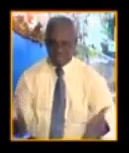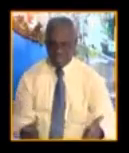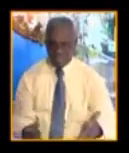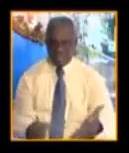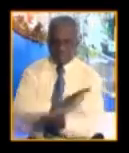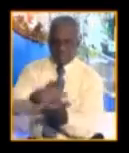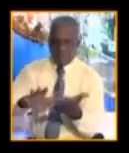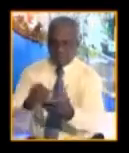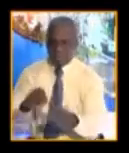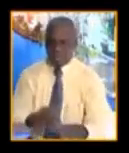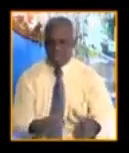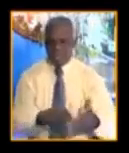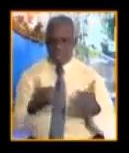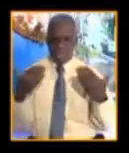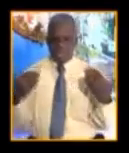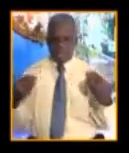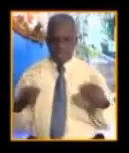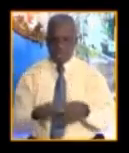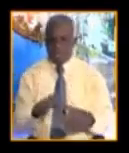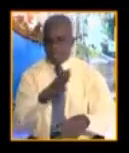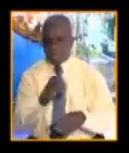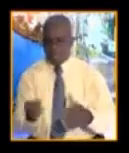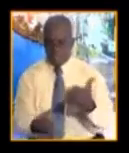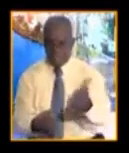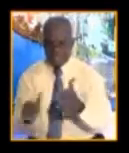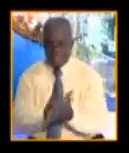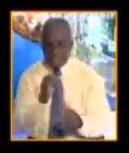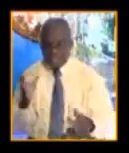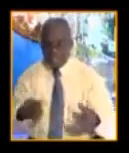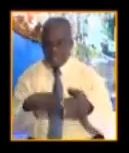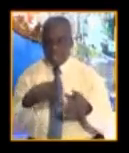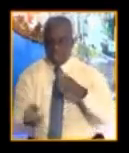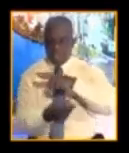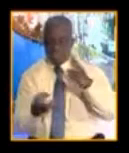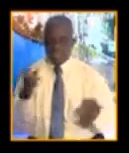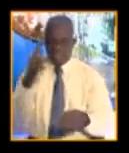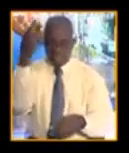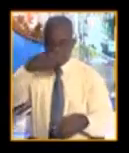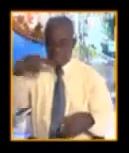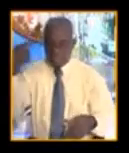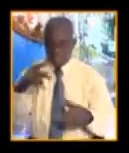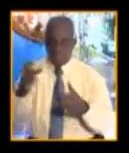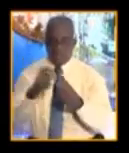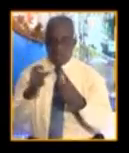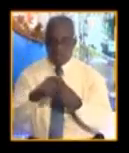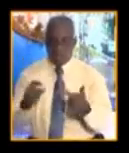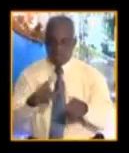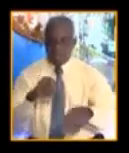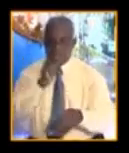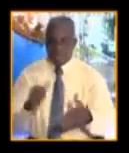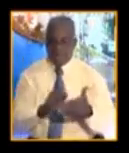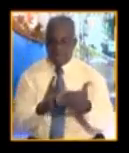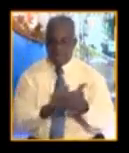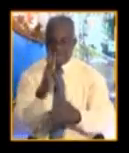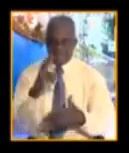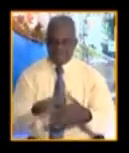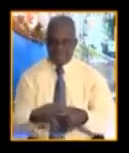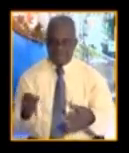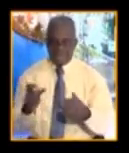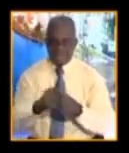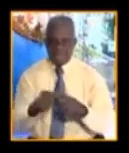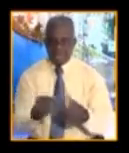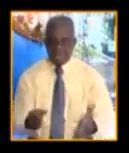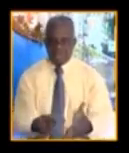sont mélangés, ils forment des grains qui ressemblent au riz. Les réseaux sociaux en parlent avec des images montrant dans une usine